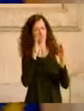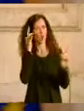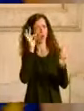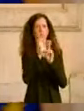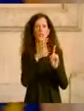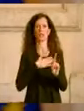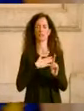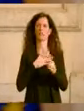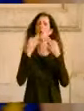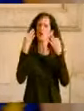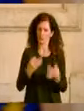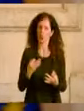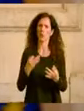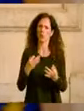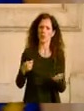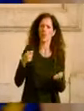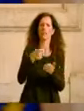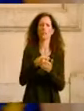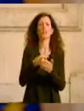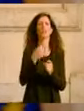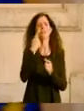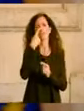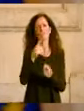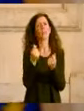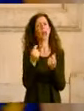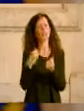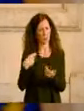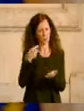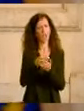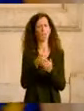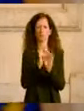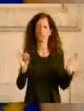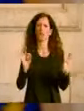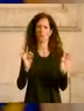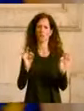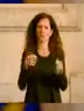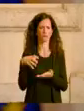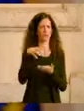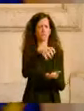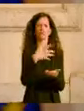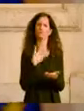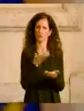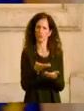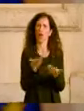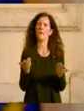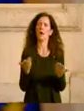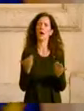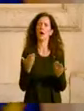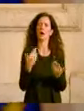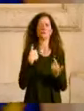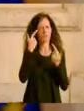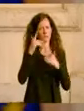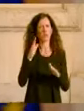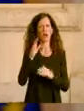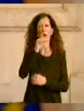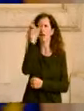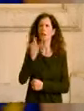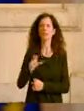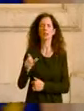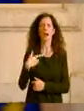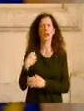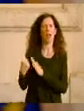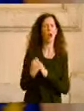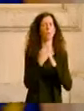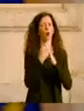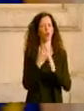cospicui finanziamenti, ma noi confidiamo di poter avere l'appoggio di tutte le forze sane del Paese, di tutti